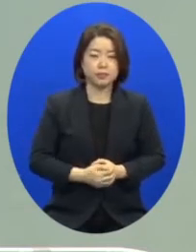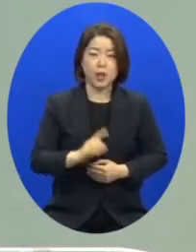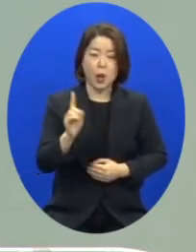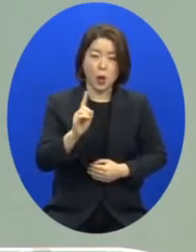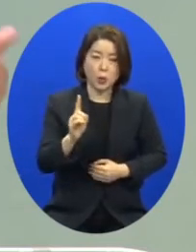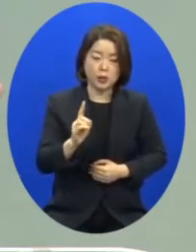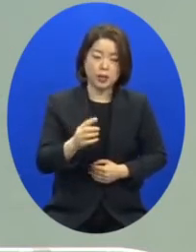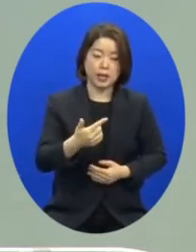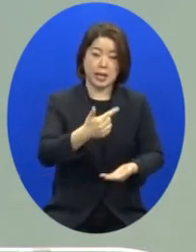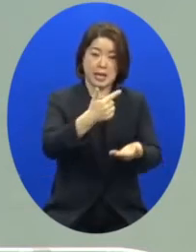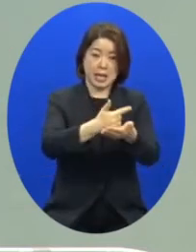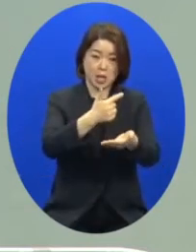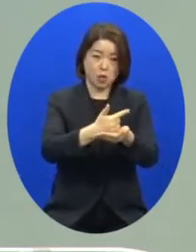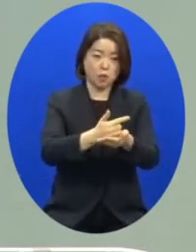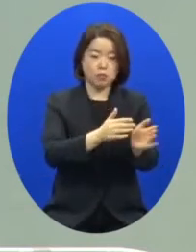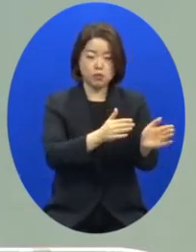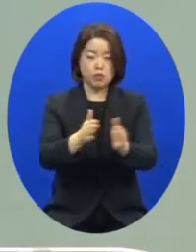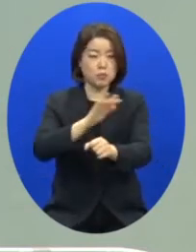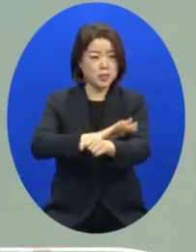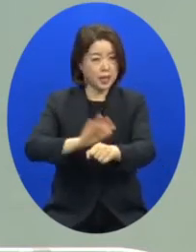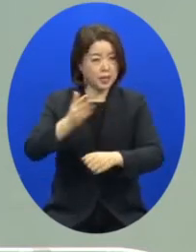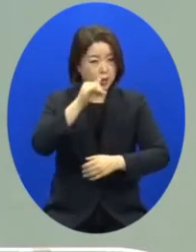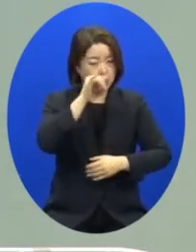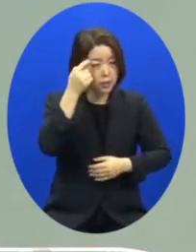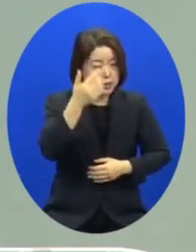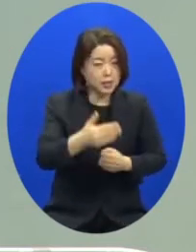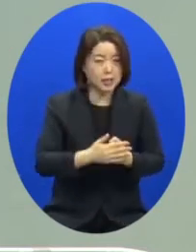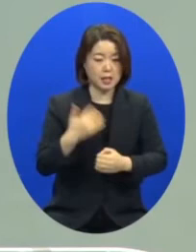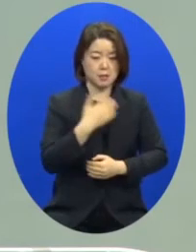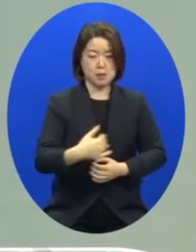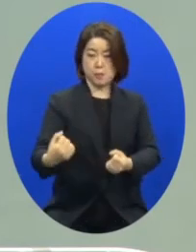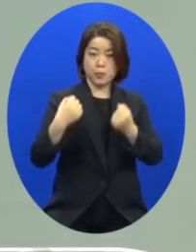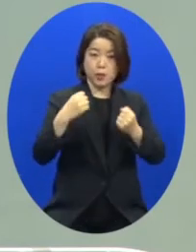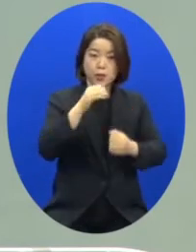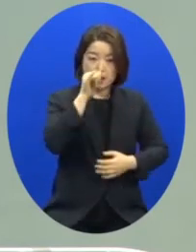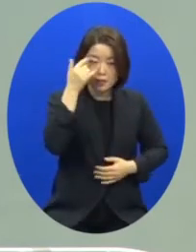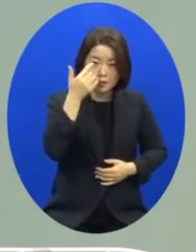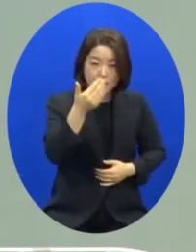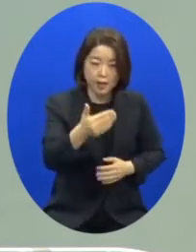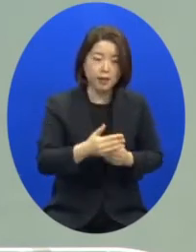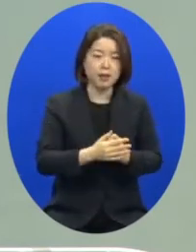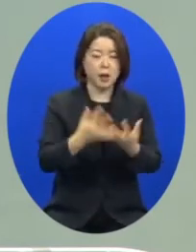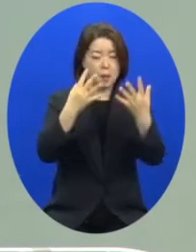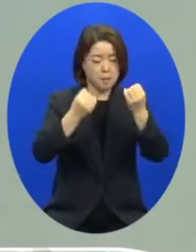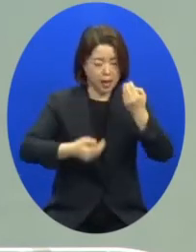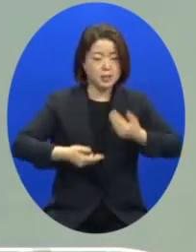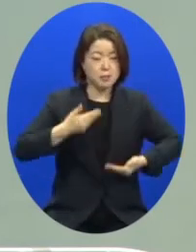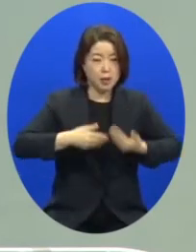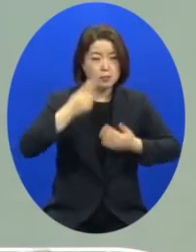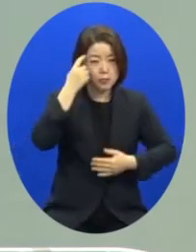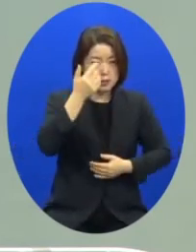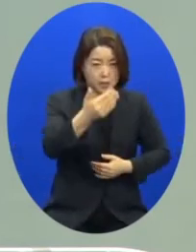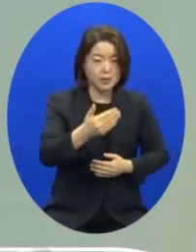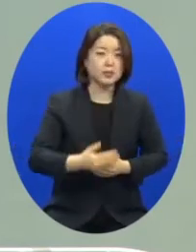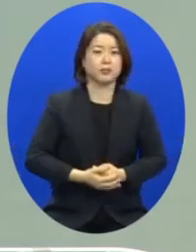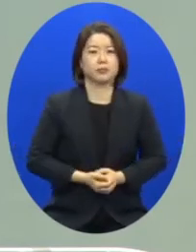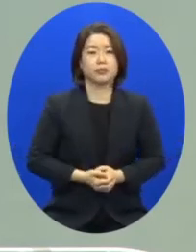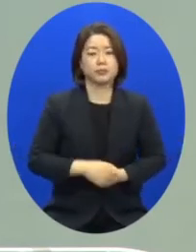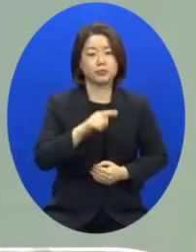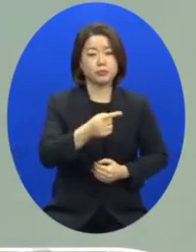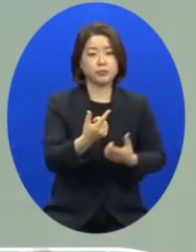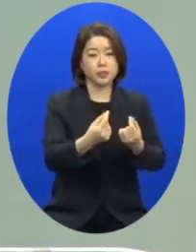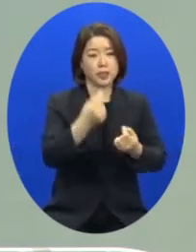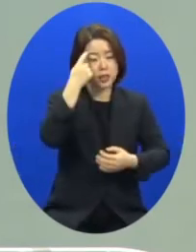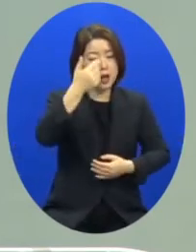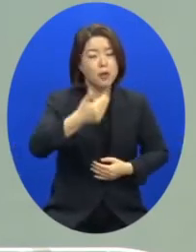어떻게 논문 중 면은 잘 두고 있냐 몸은 건강한 야 많이 바쁘지 그렇게 무르